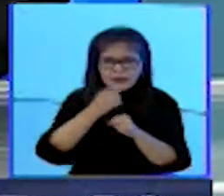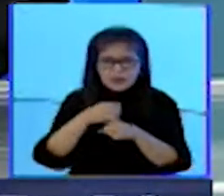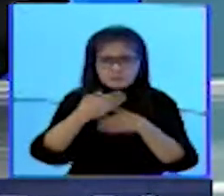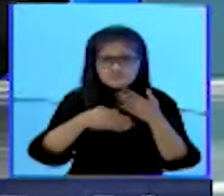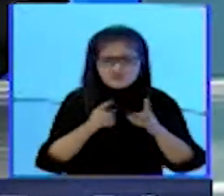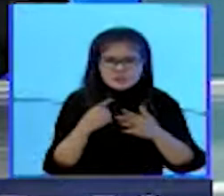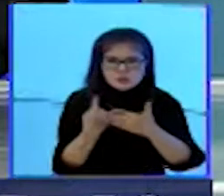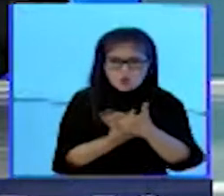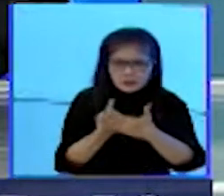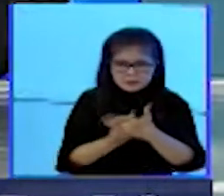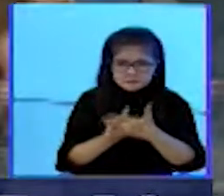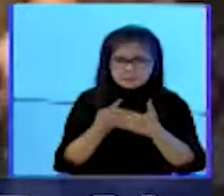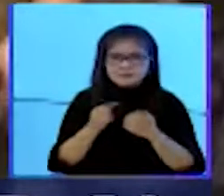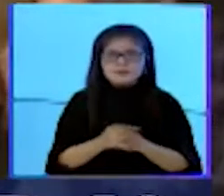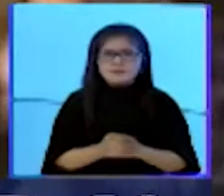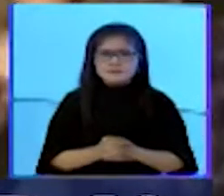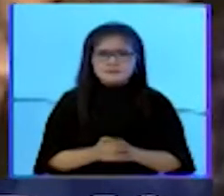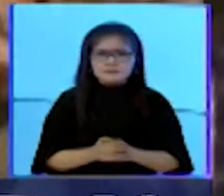mandiri.